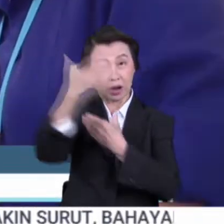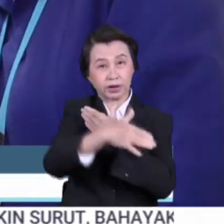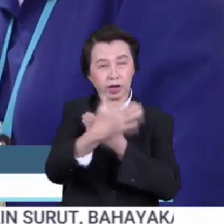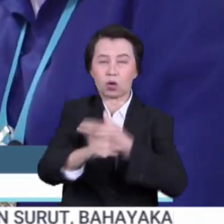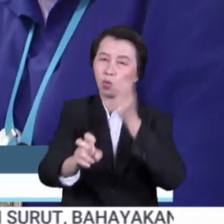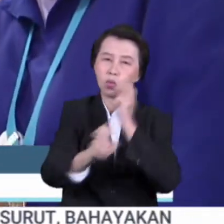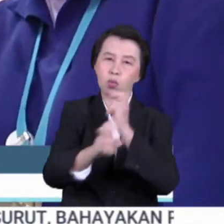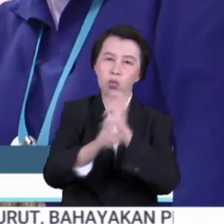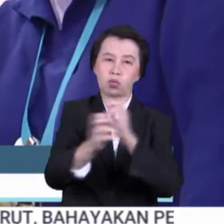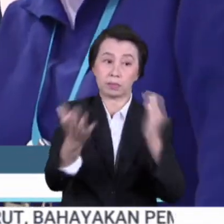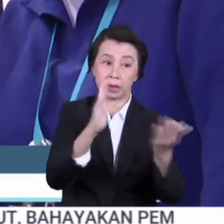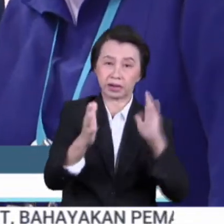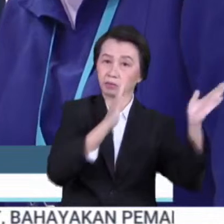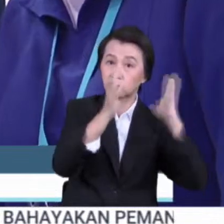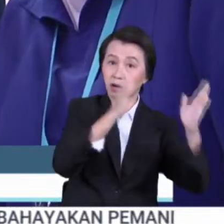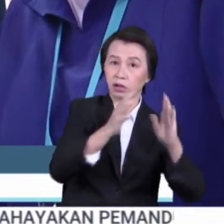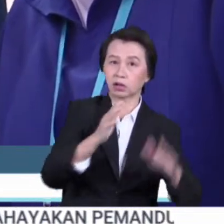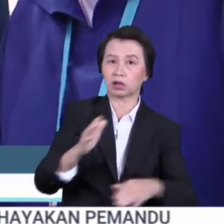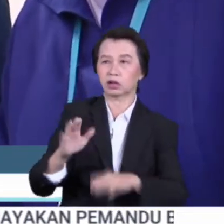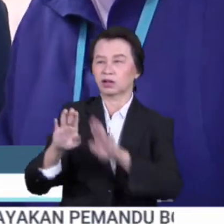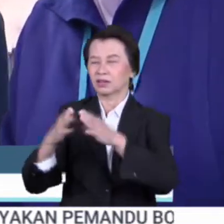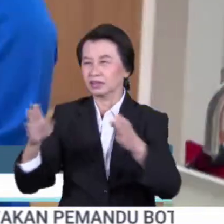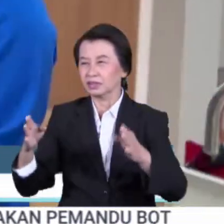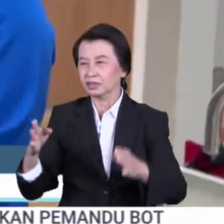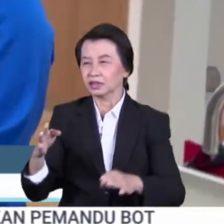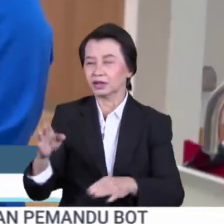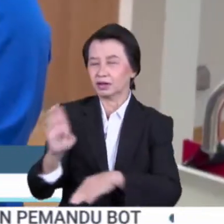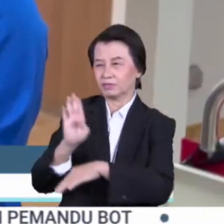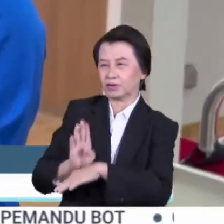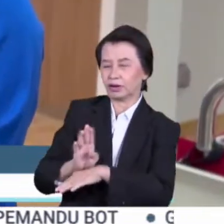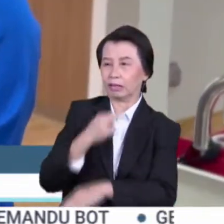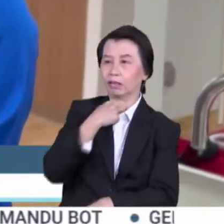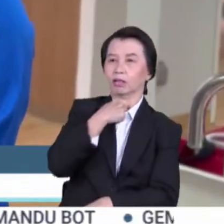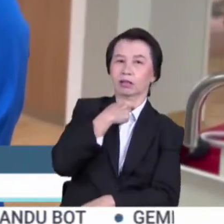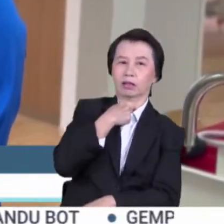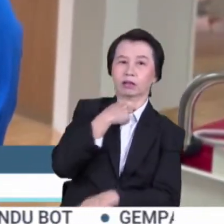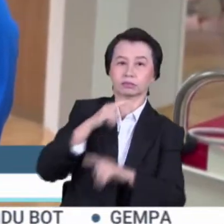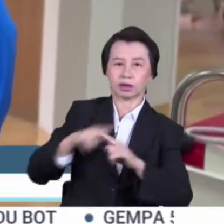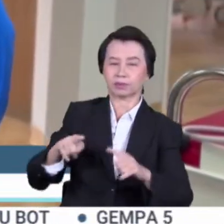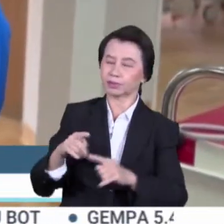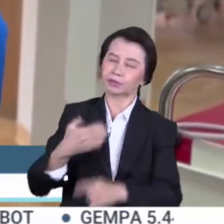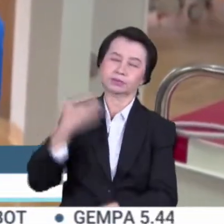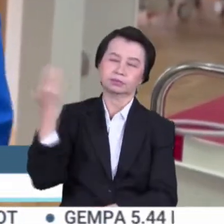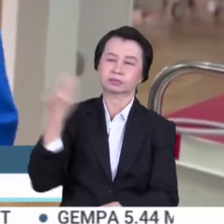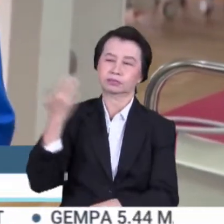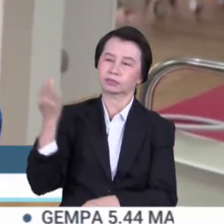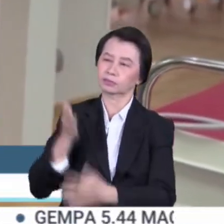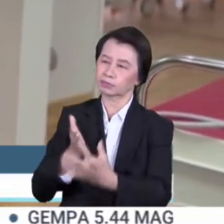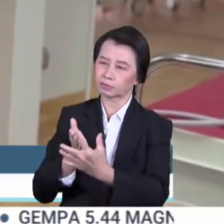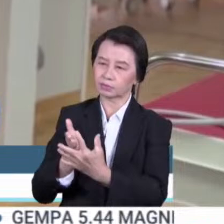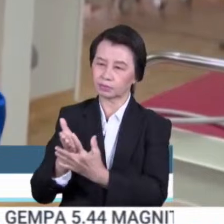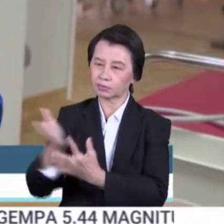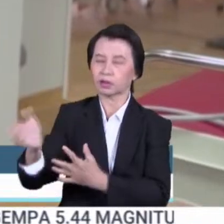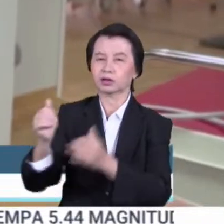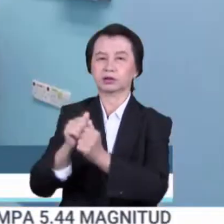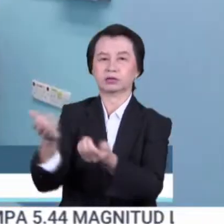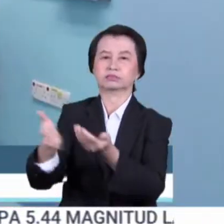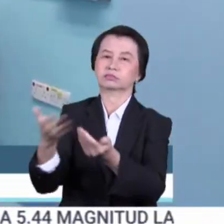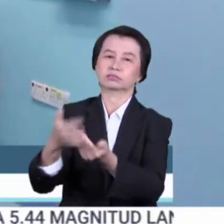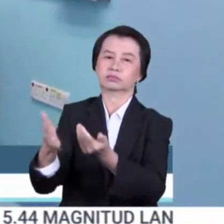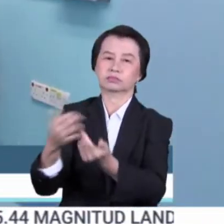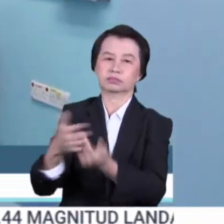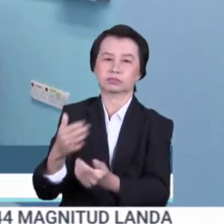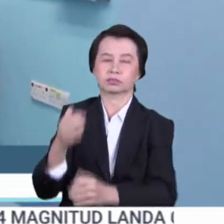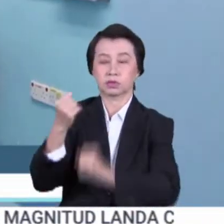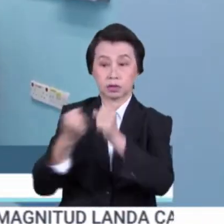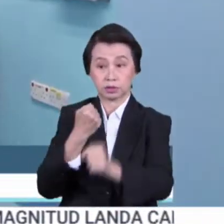di Malaysia. Budaya dan bahasa antara pahalang, namun alah bisa tegal biasa, semuanya dilalui dengan mudah.